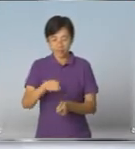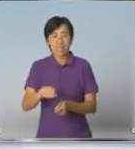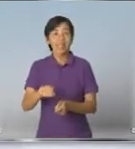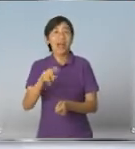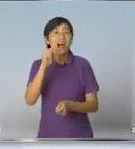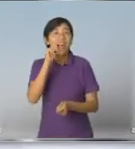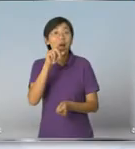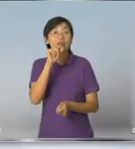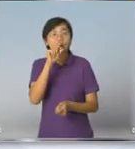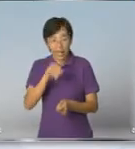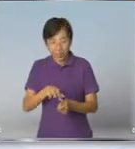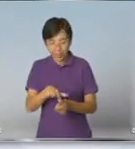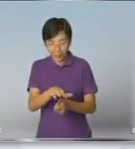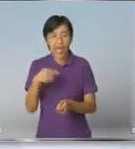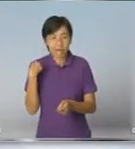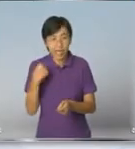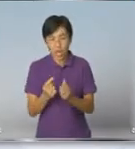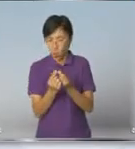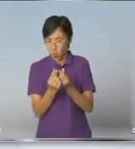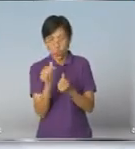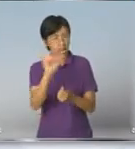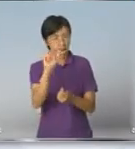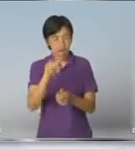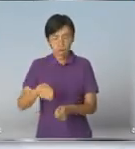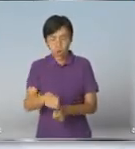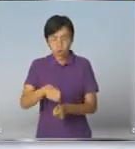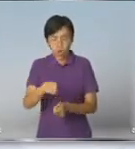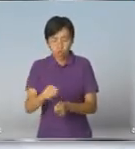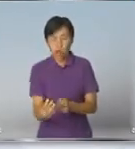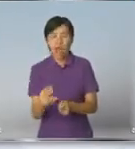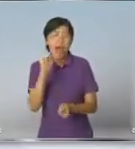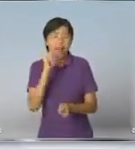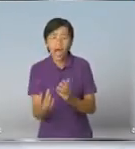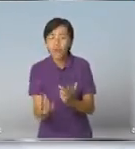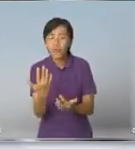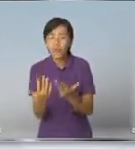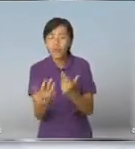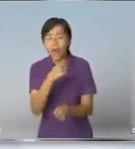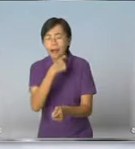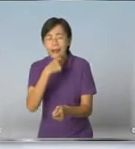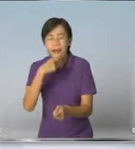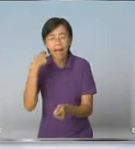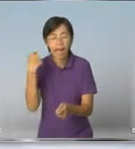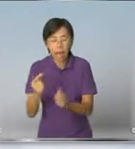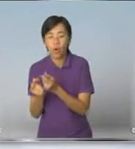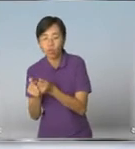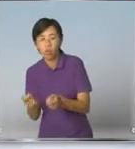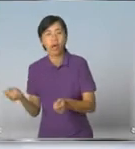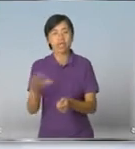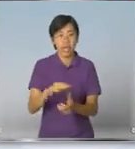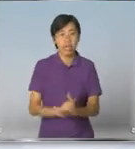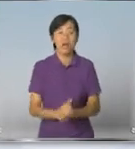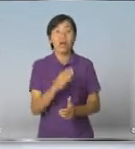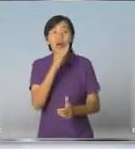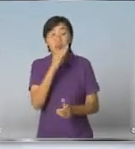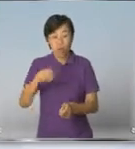อนนี้ก็คือจะมีน้ำของไก่ออกมานะคะอย่าเพิ่งใส่ถั่วนะคะต้องผัดให้น้ำตรงนี้เขาระเหยไปก่อนก็คือให้แห้งเลยมิฉะนั้นแ